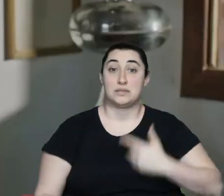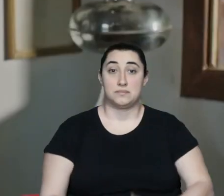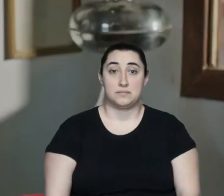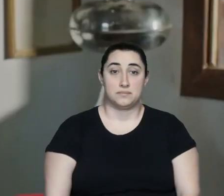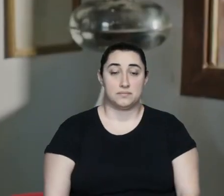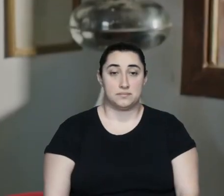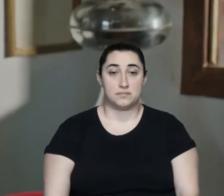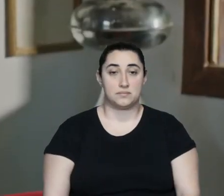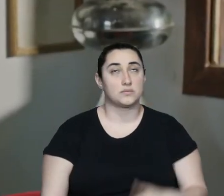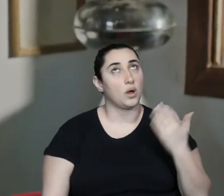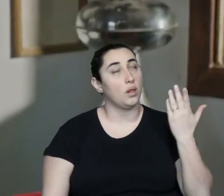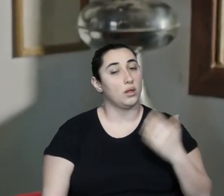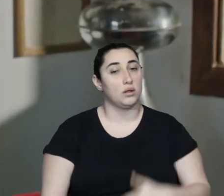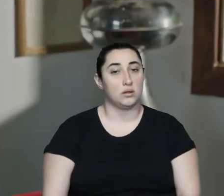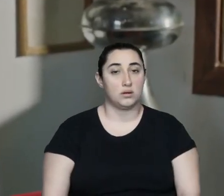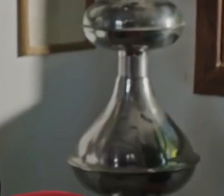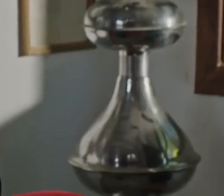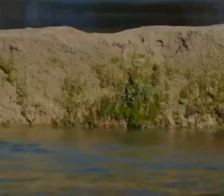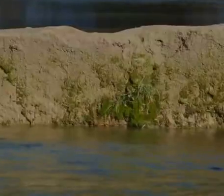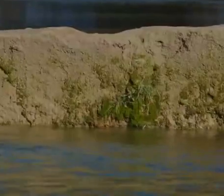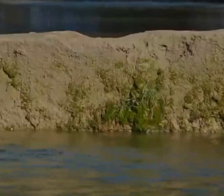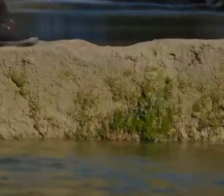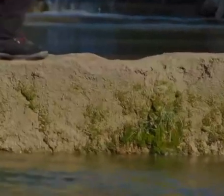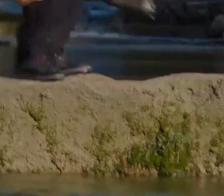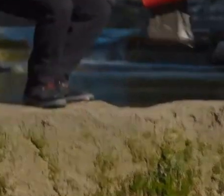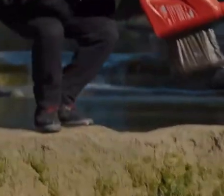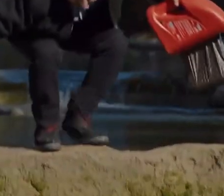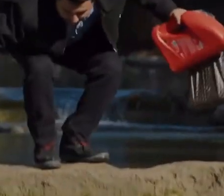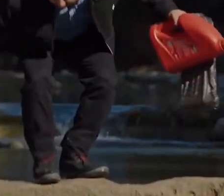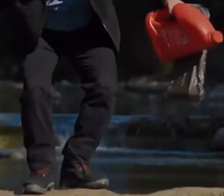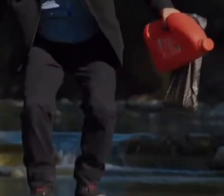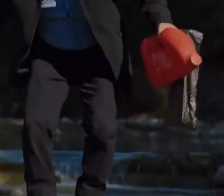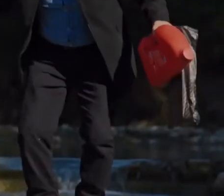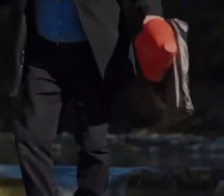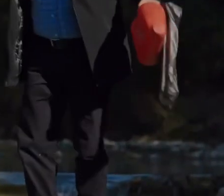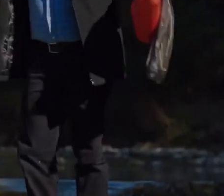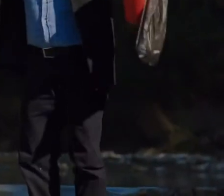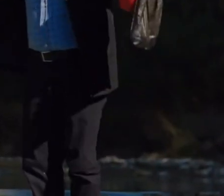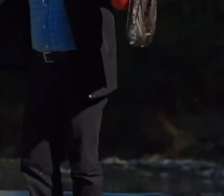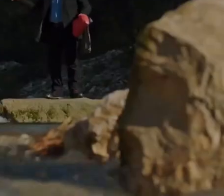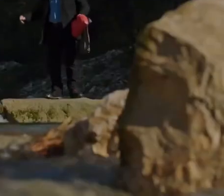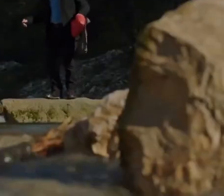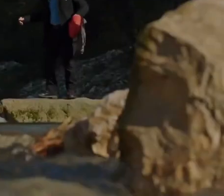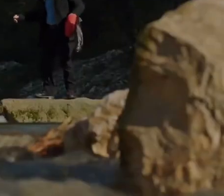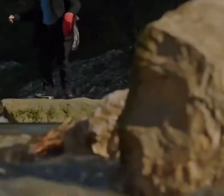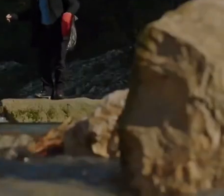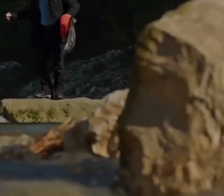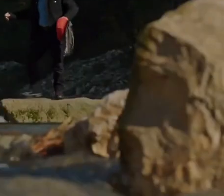gerekiyor. La havle. İsmail derede daracık bir boğazlı bir taştan diğerine atladı.